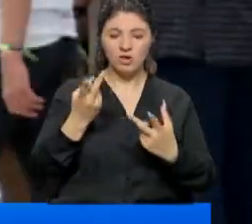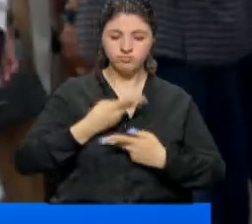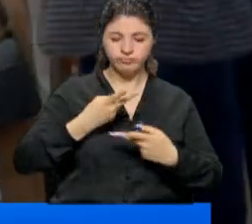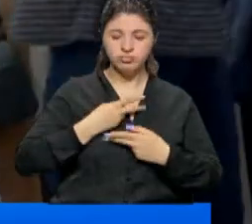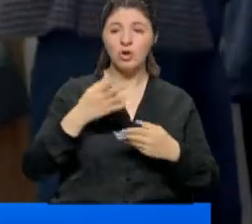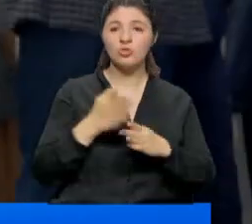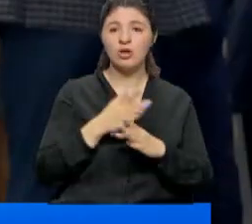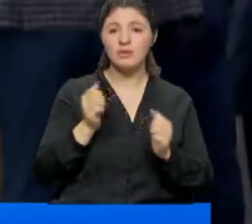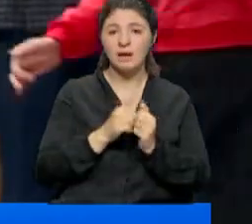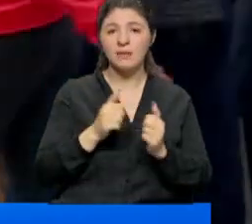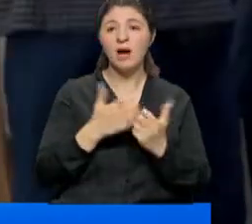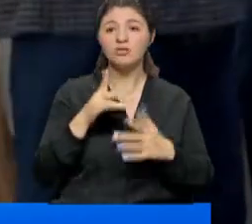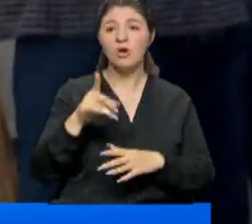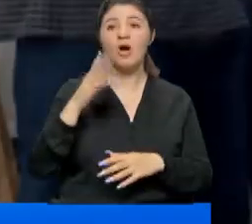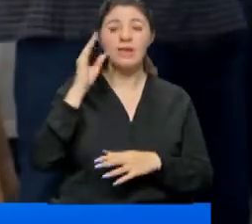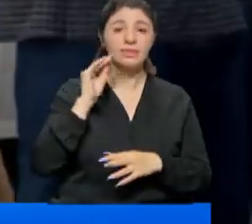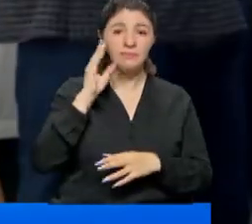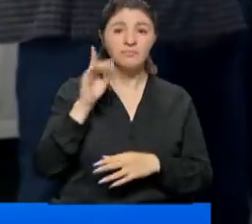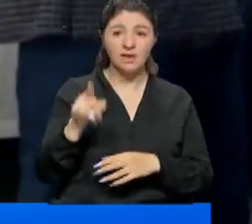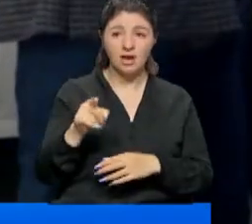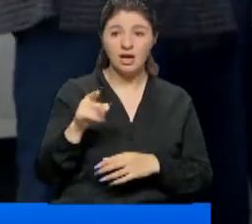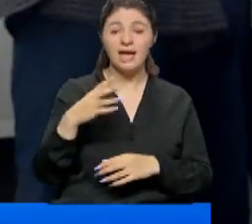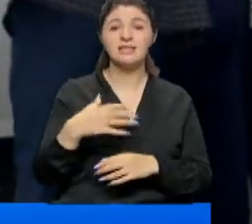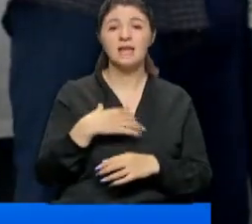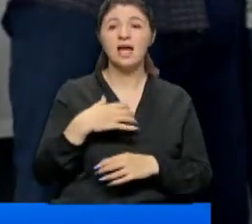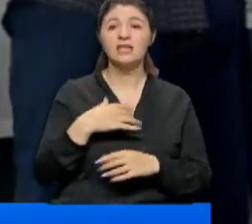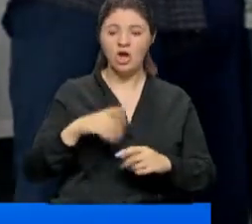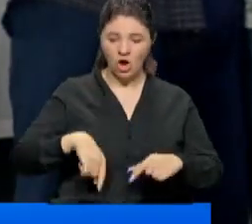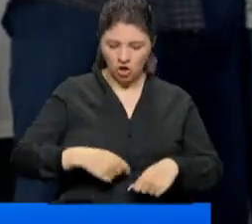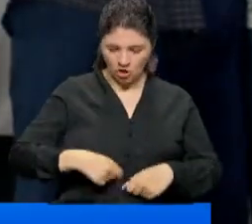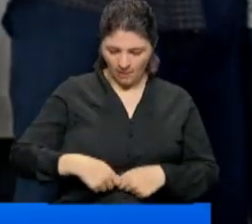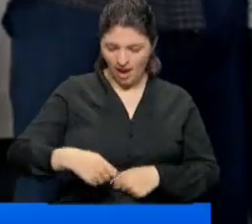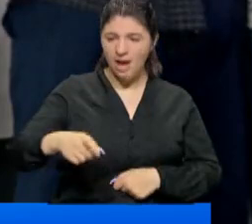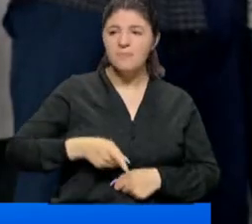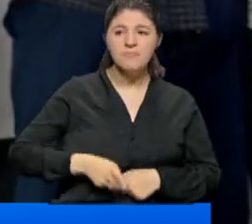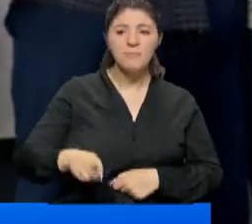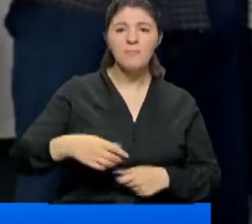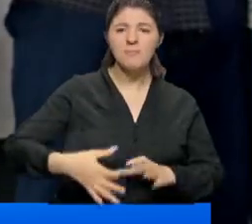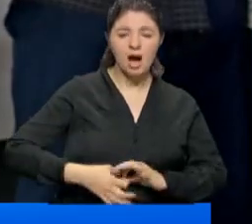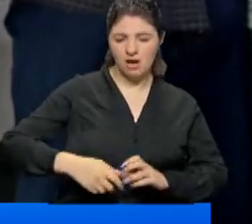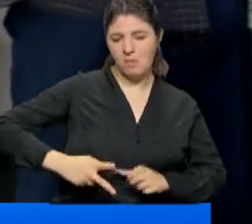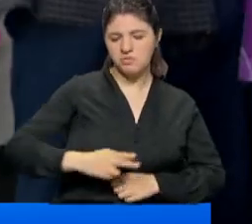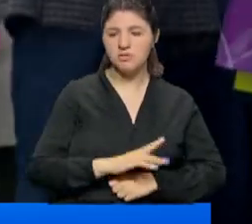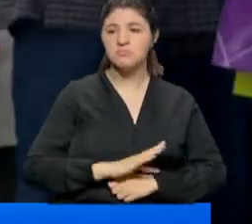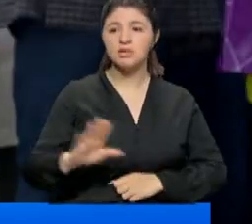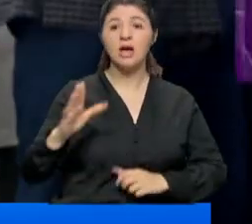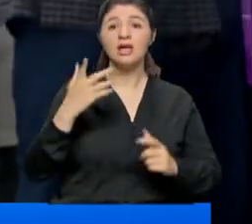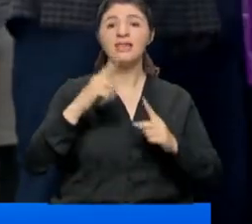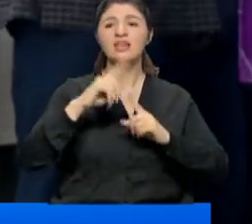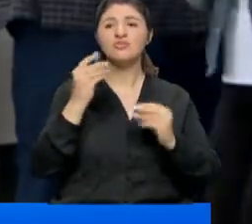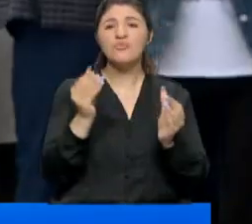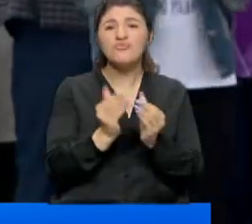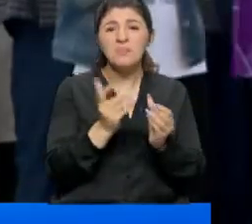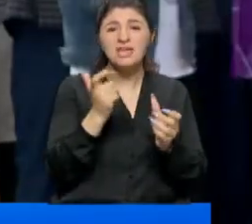ürünlerle artık o anlamda da kendi göbeğinin bağını kesti ama Savunma Sanayi Teknoloji çok